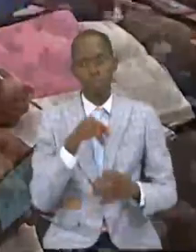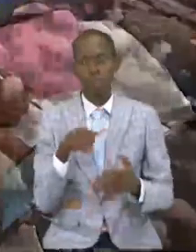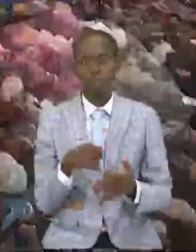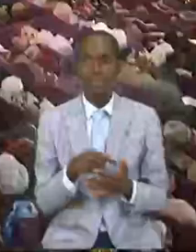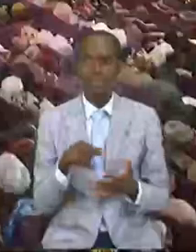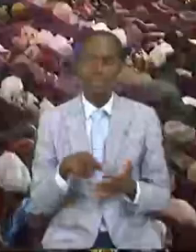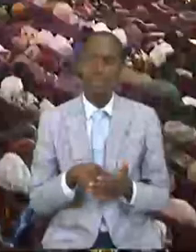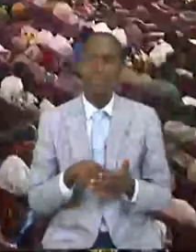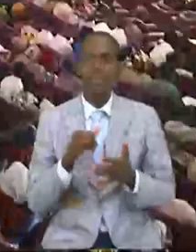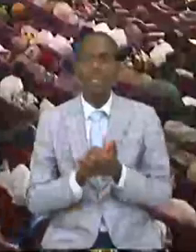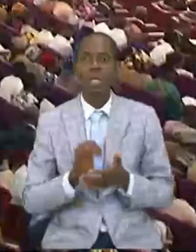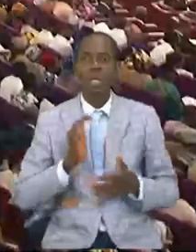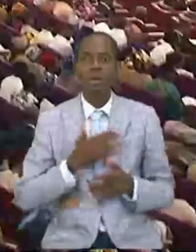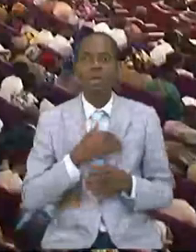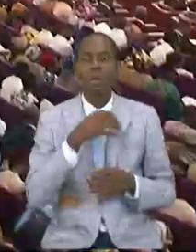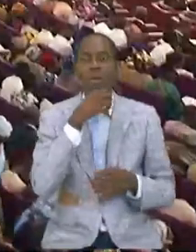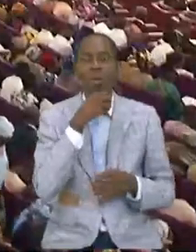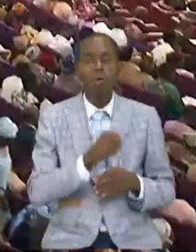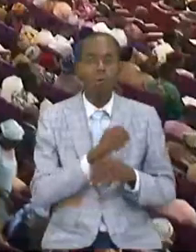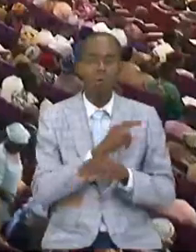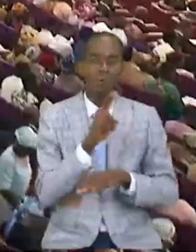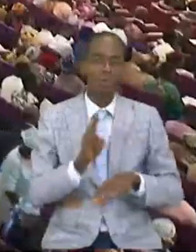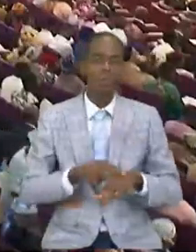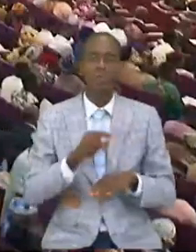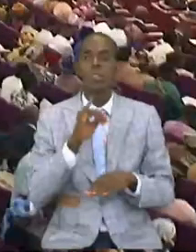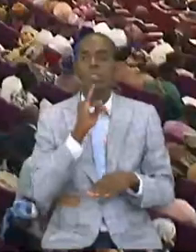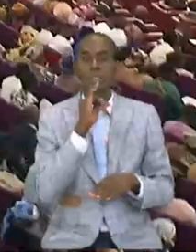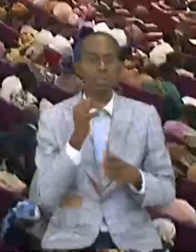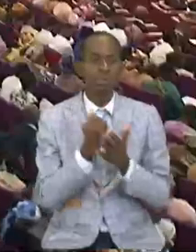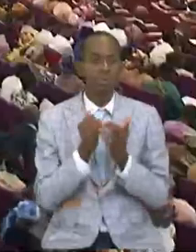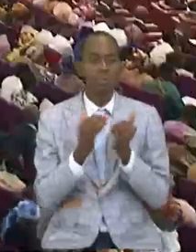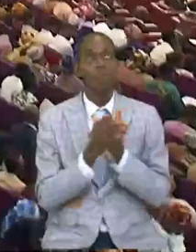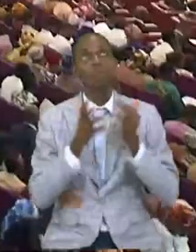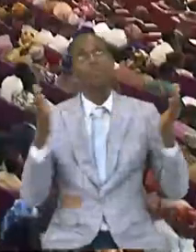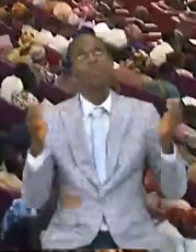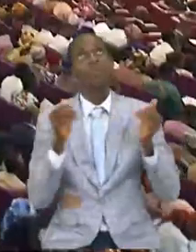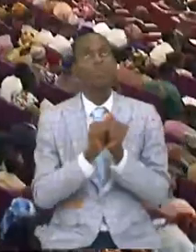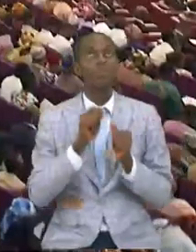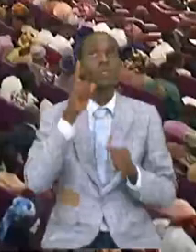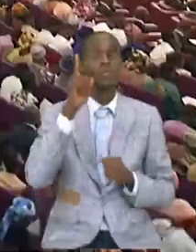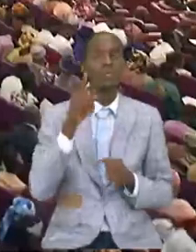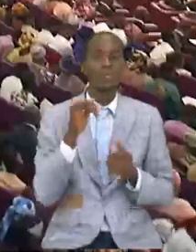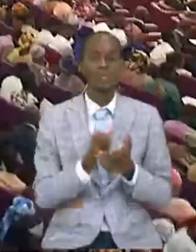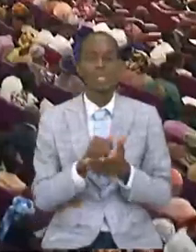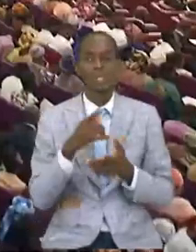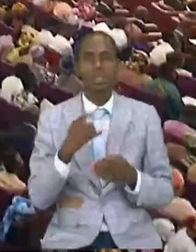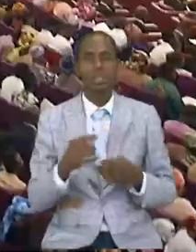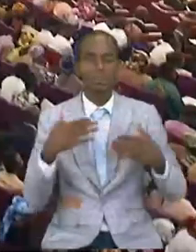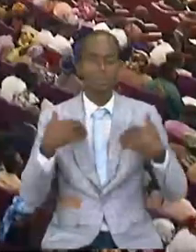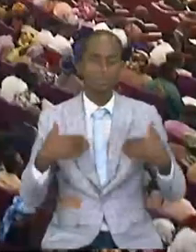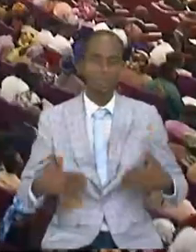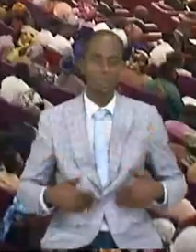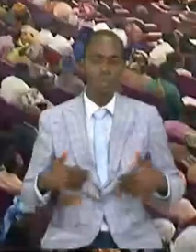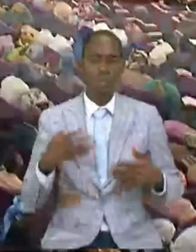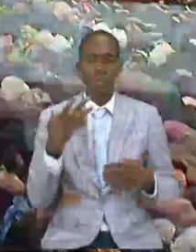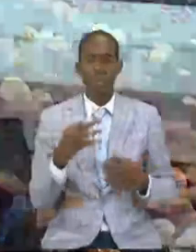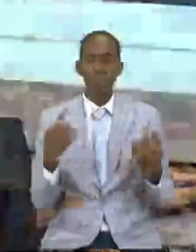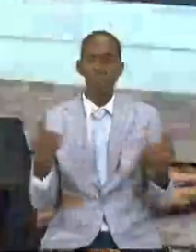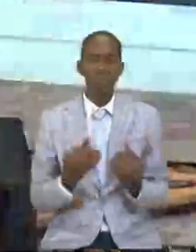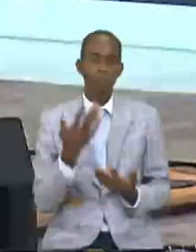Sachant que notre vieil homme a été crucifié avec lui, afin que le corps du